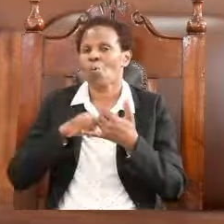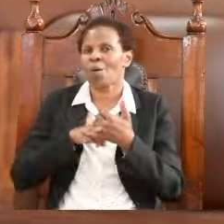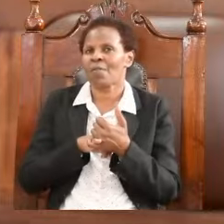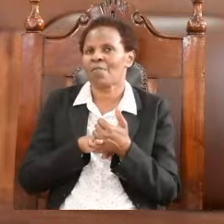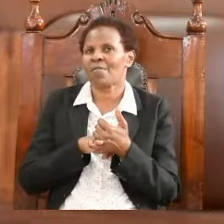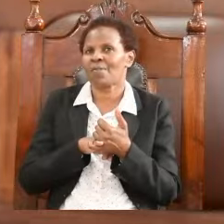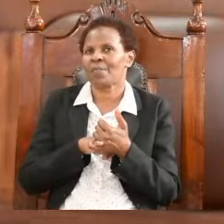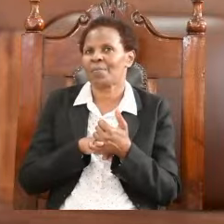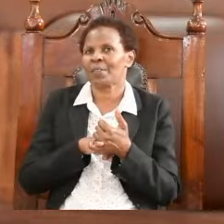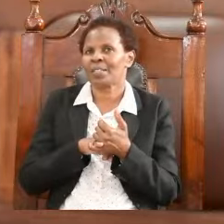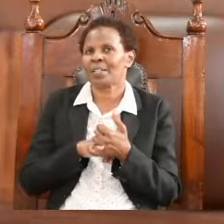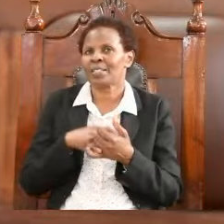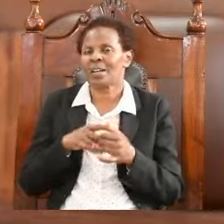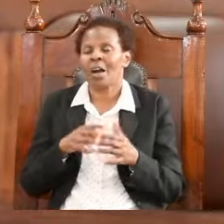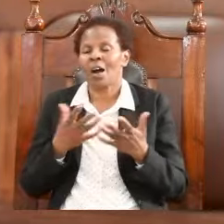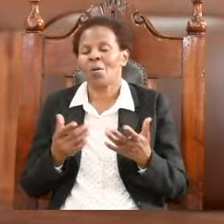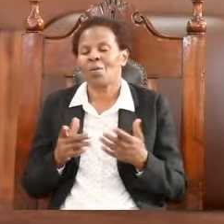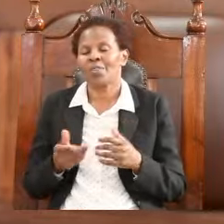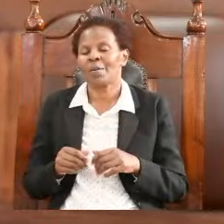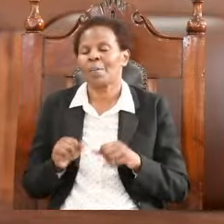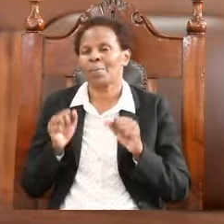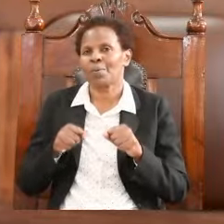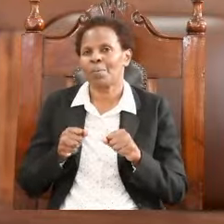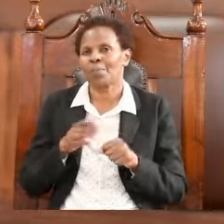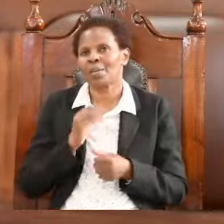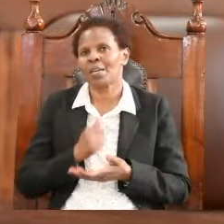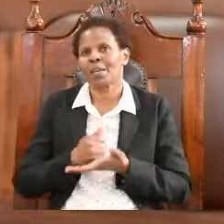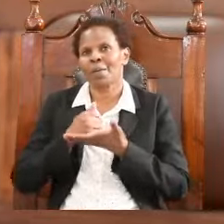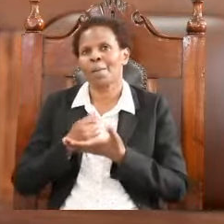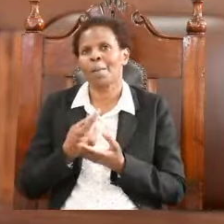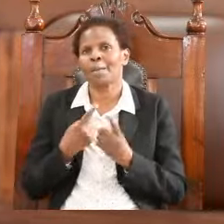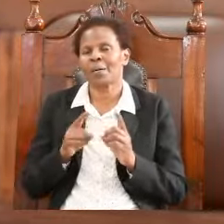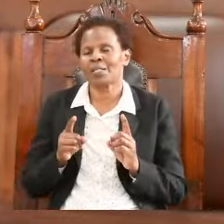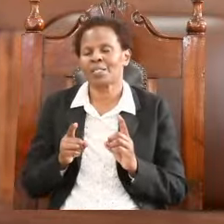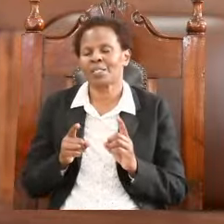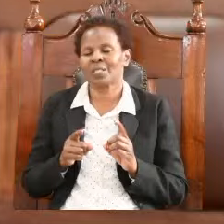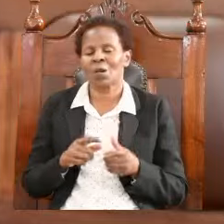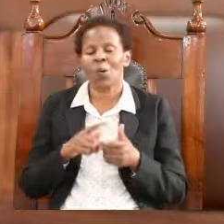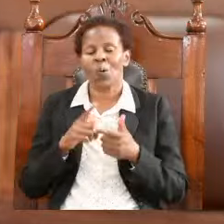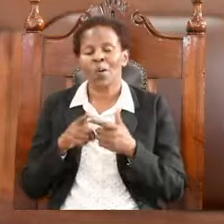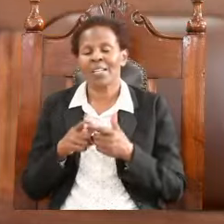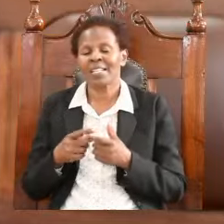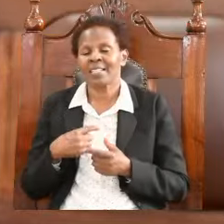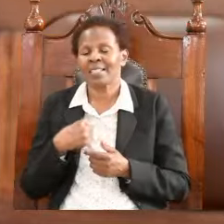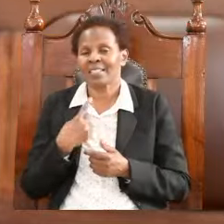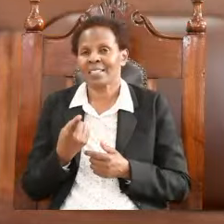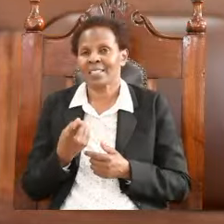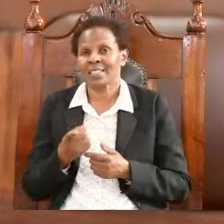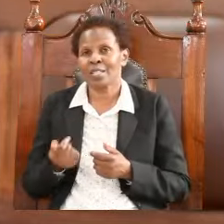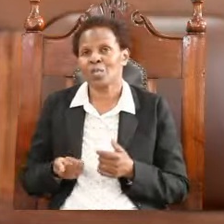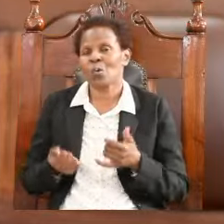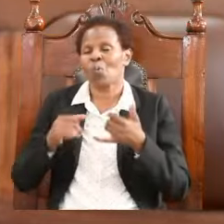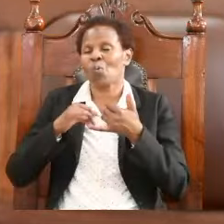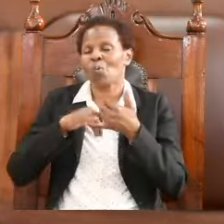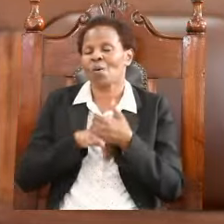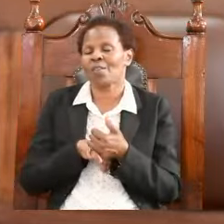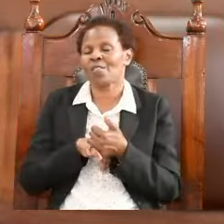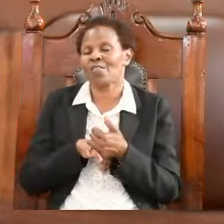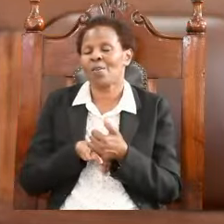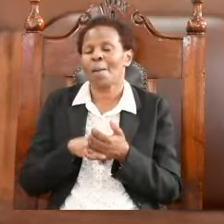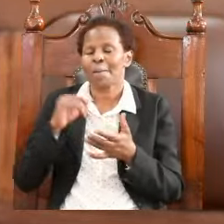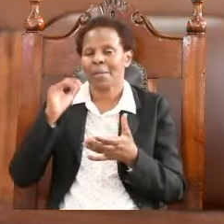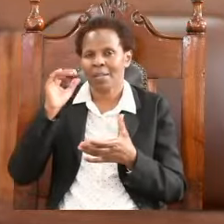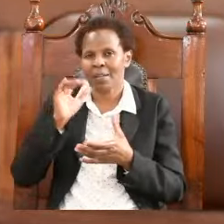amwire uria muthuri wake angiteithika no uma ni ati muthenya uria amwirire mutumia wa Naaman